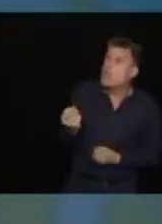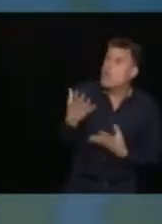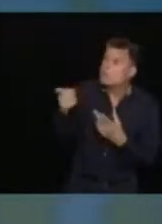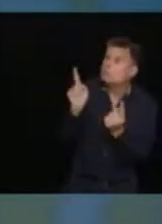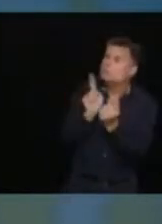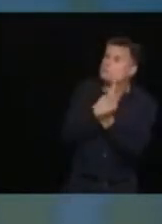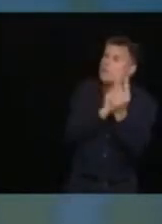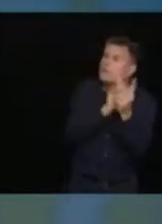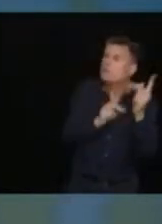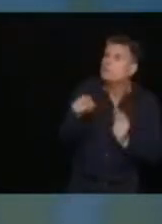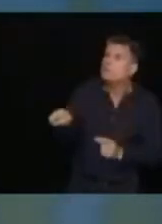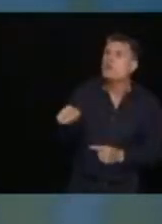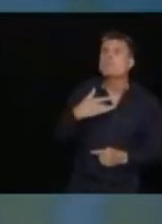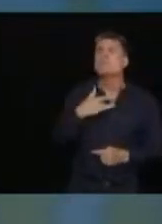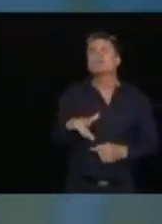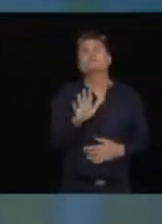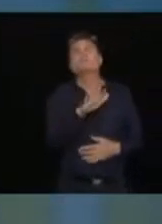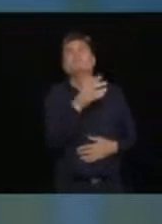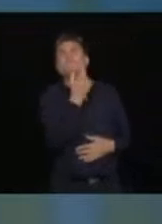踪。